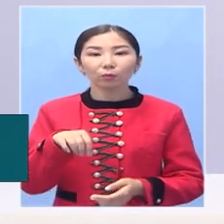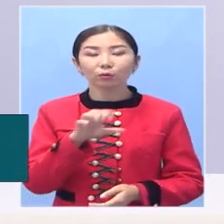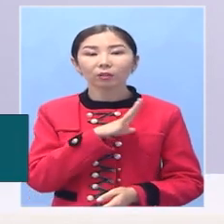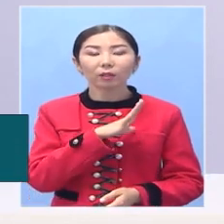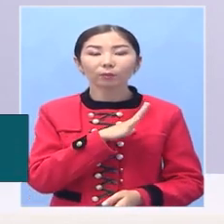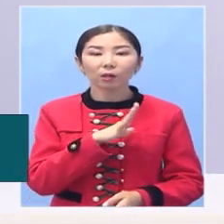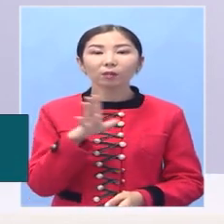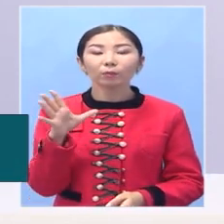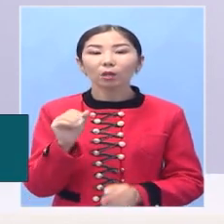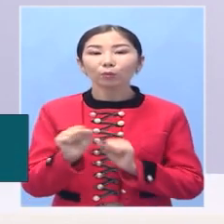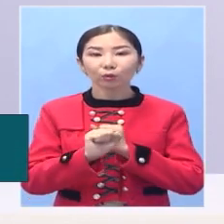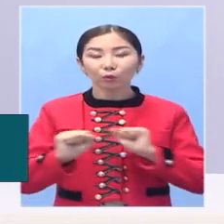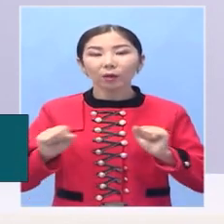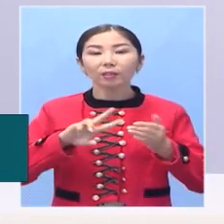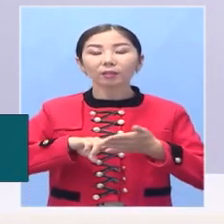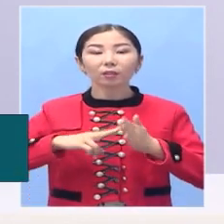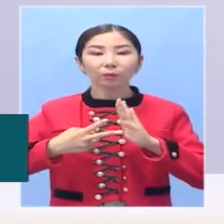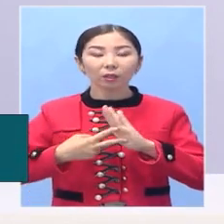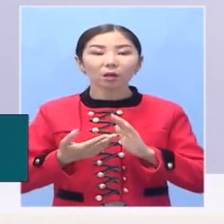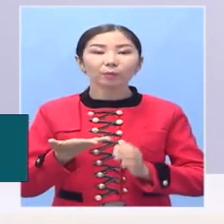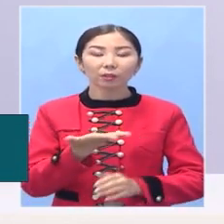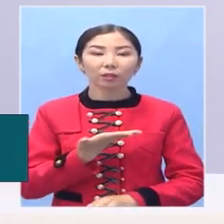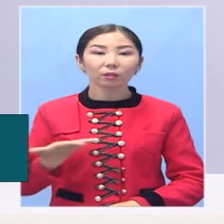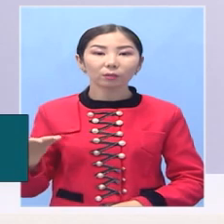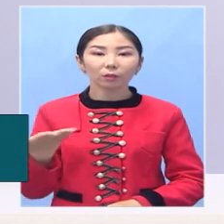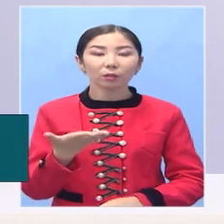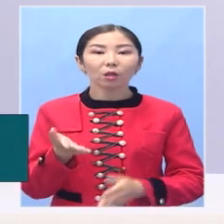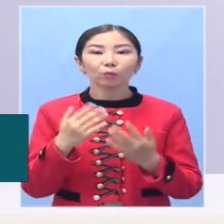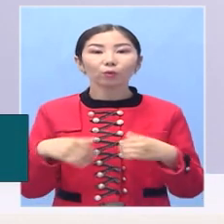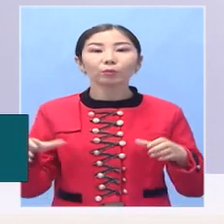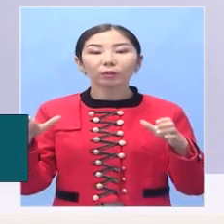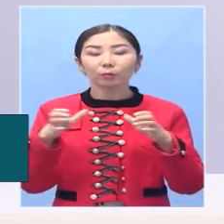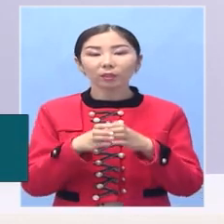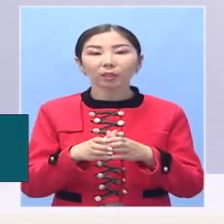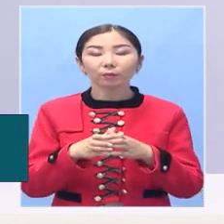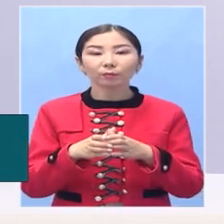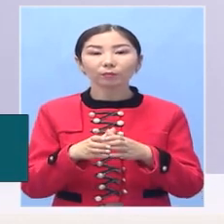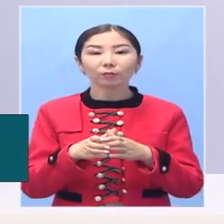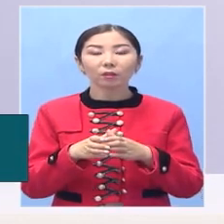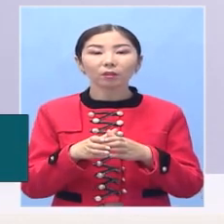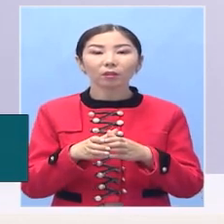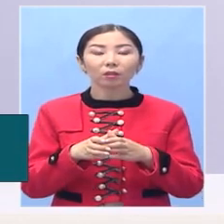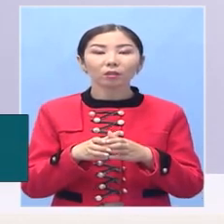муну болдурмас максатында энди биздерде бөлүм менен жанагы